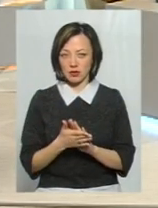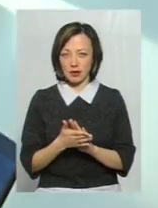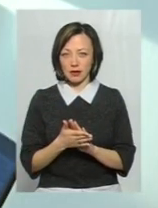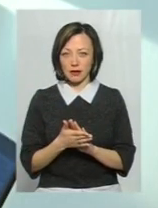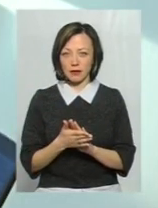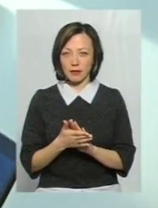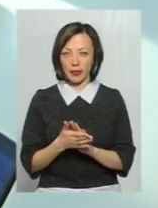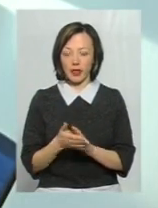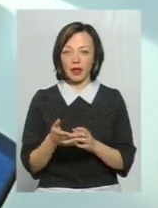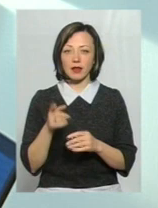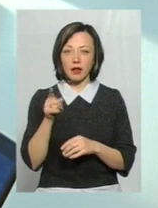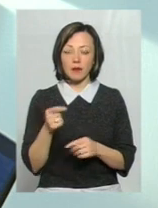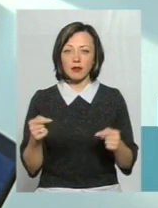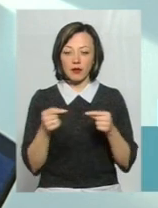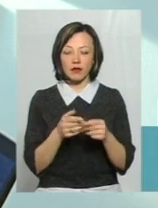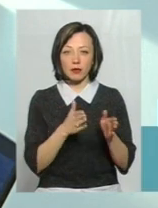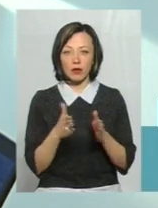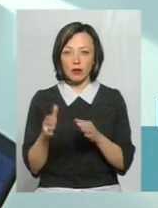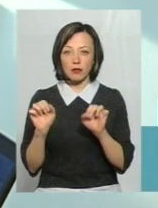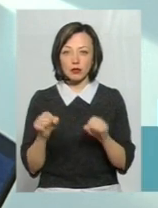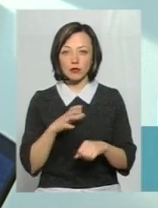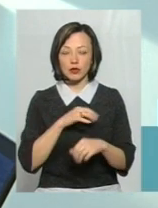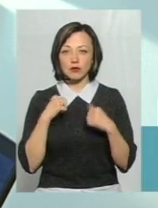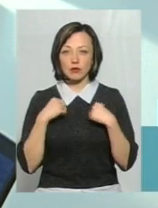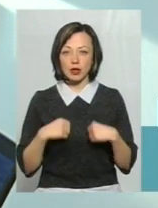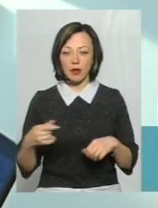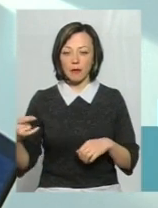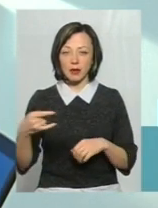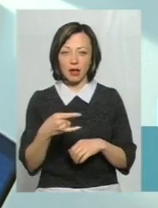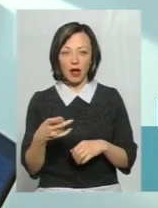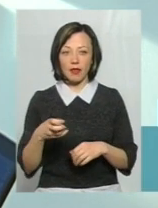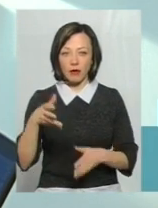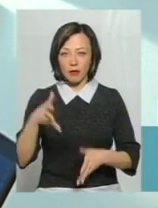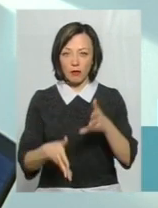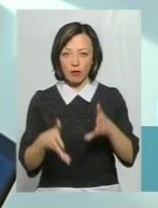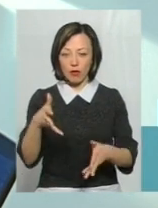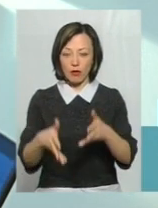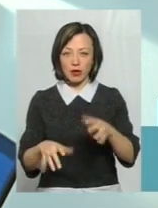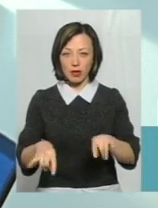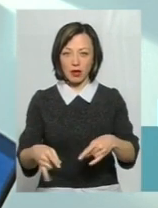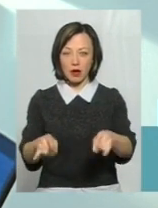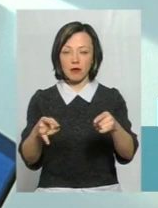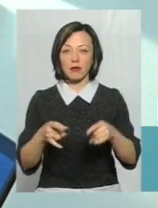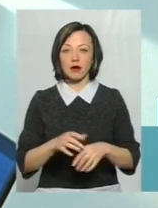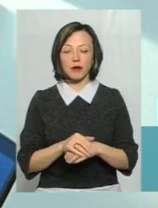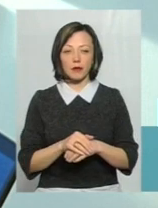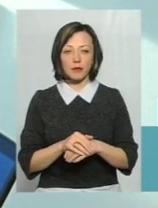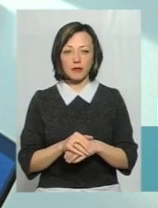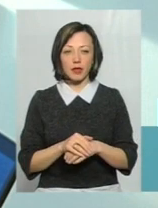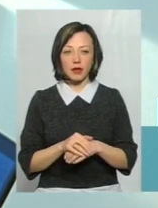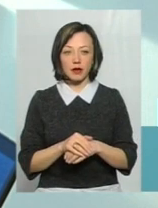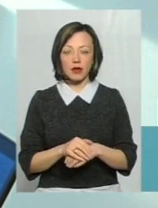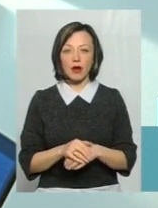Тому ми хотіли б, щоб там був відповідний порядок, щоб можна було спокійно під'їхати, а не йти по болоті, по тих всіх ямах, привести в